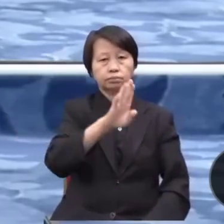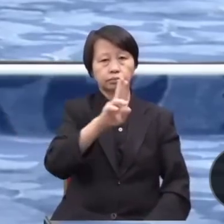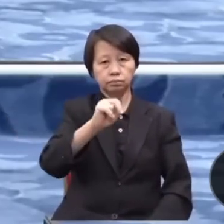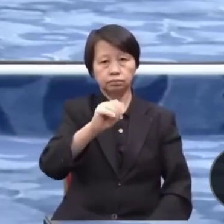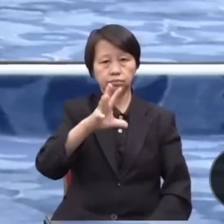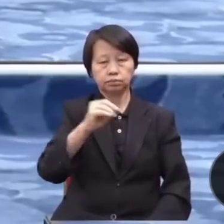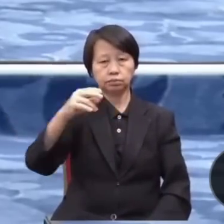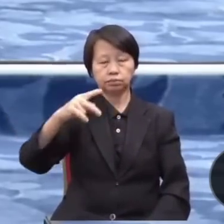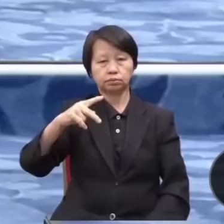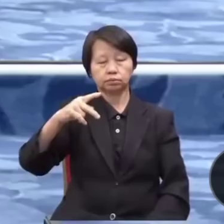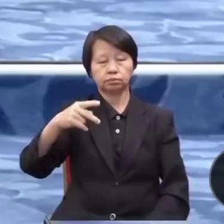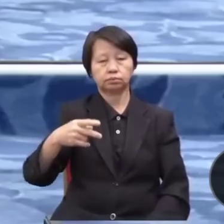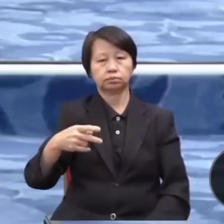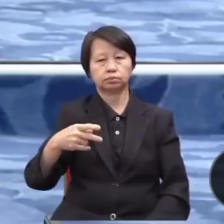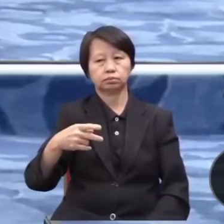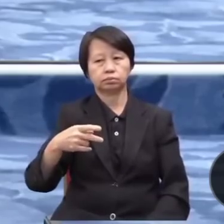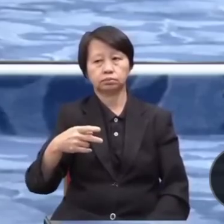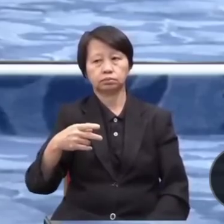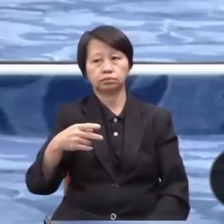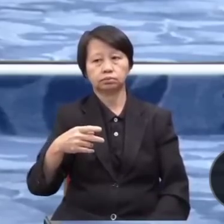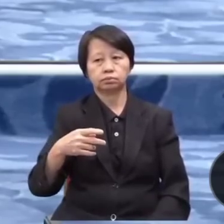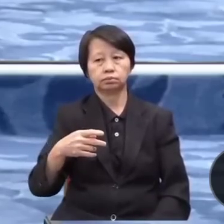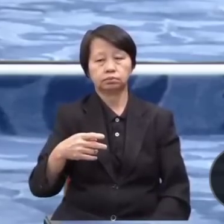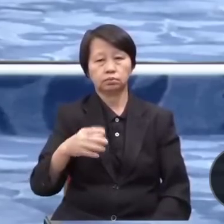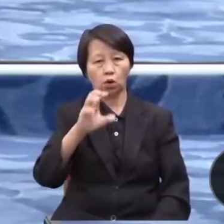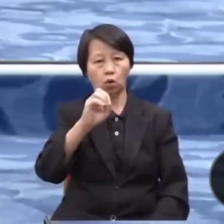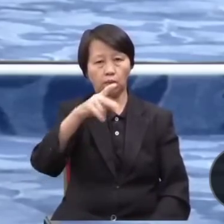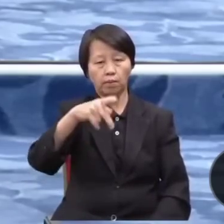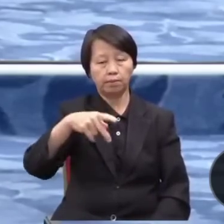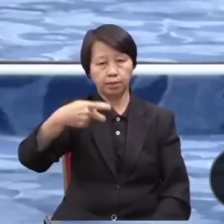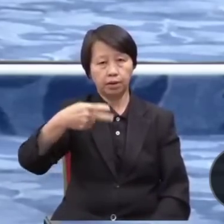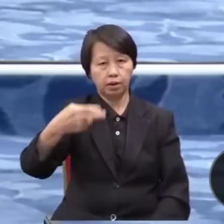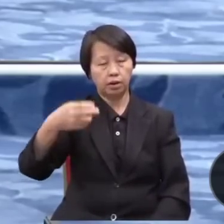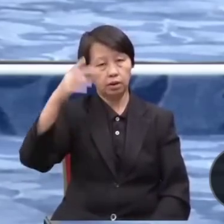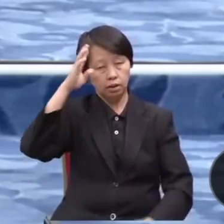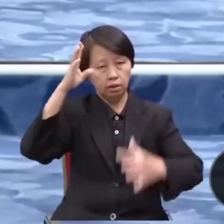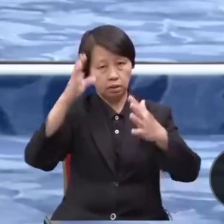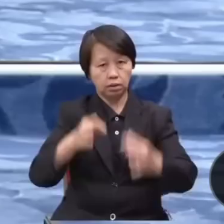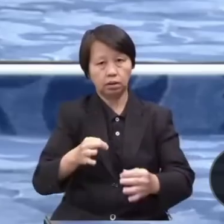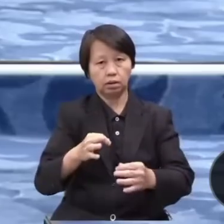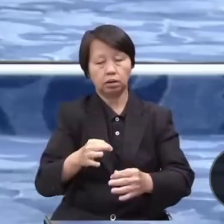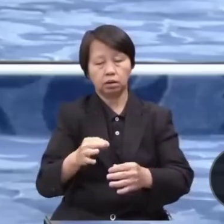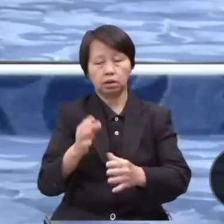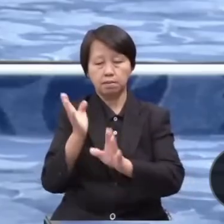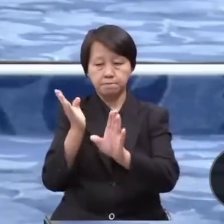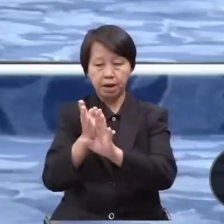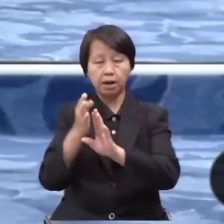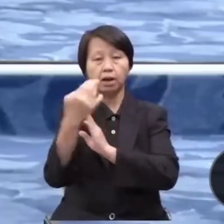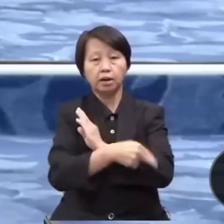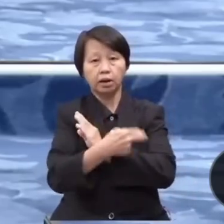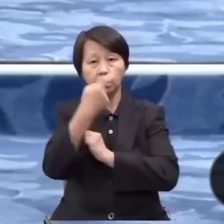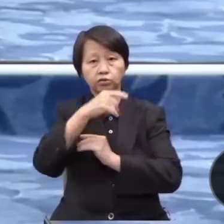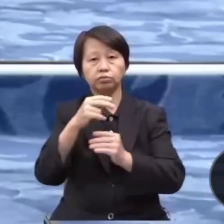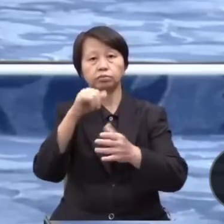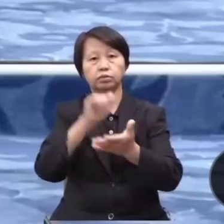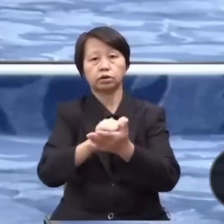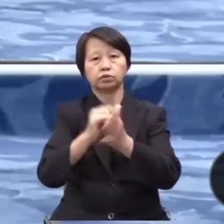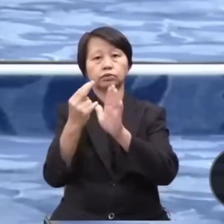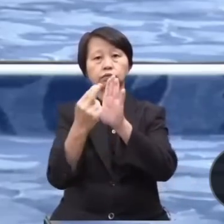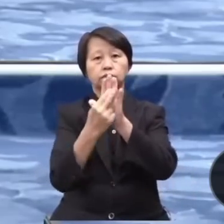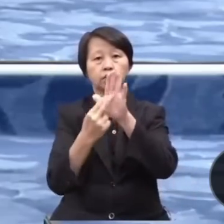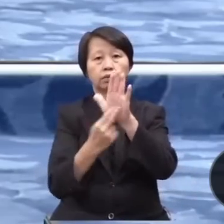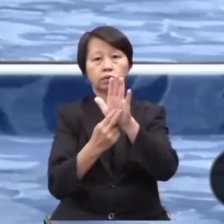Perikatan Nasional, OPR ini diputuskan sepenuhnya oleh Bank Negara kerana itu undang-undang yang dibuat